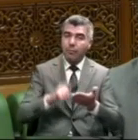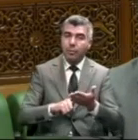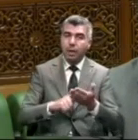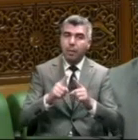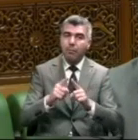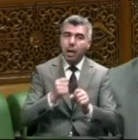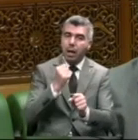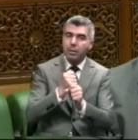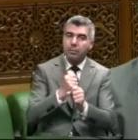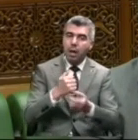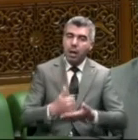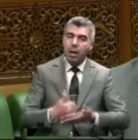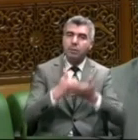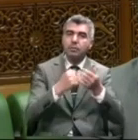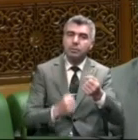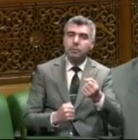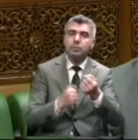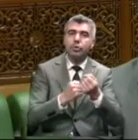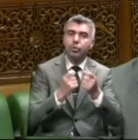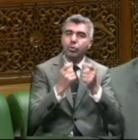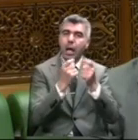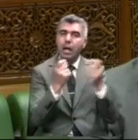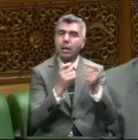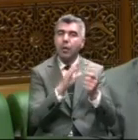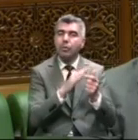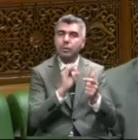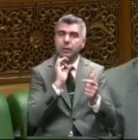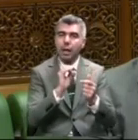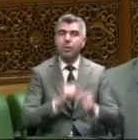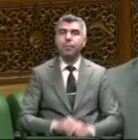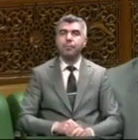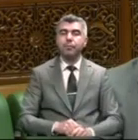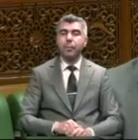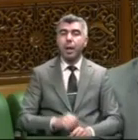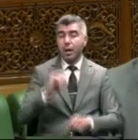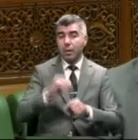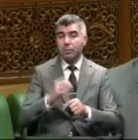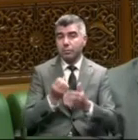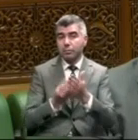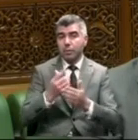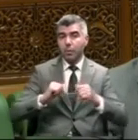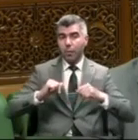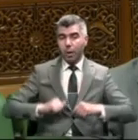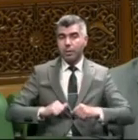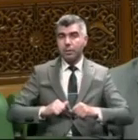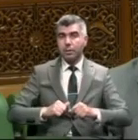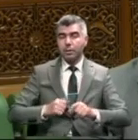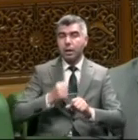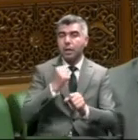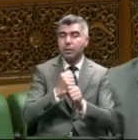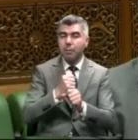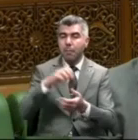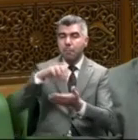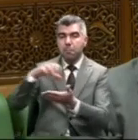لدعم المق الوطنيه في اطار التفاعل مع جوابكم ايضا نقترح عليكم السيد الوزير ان تشتغلوا على احداث مناطق